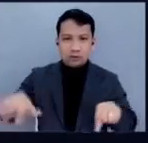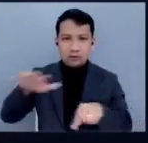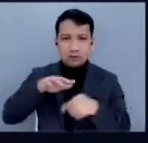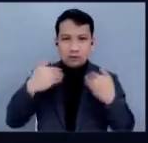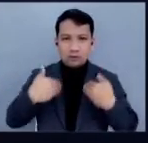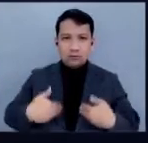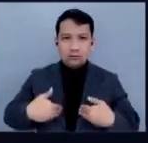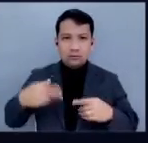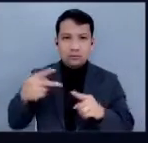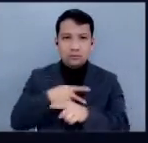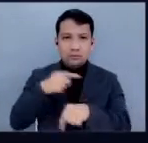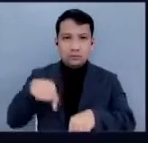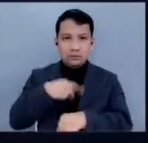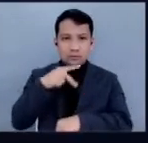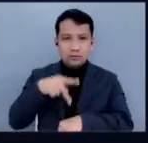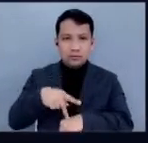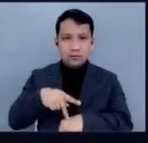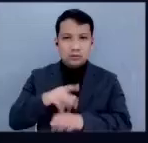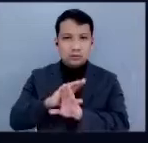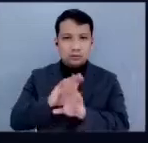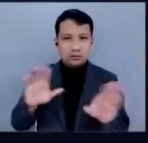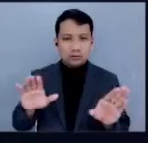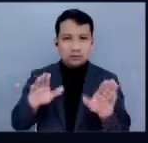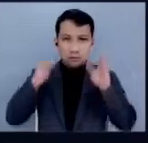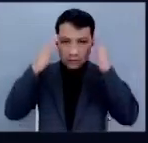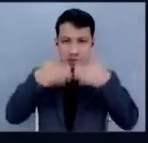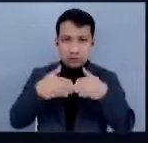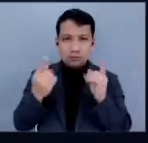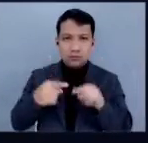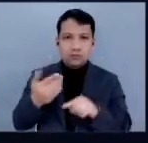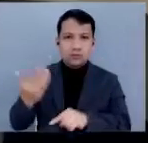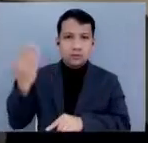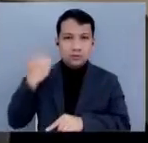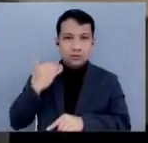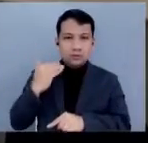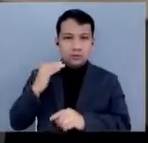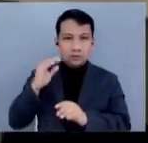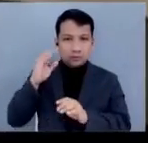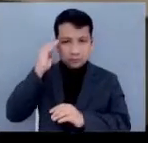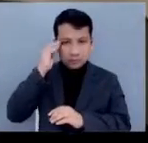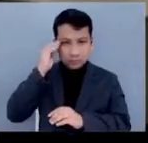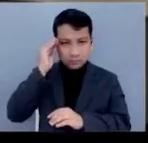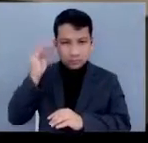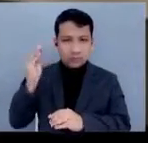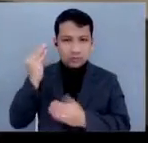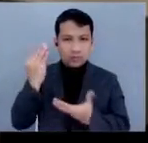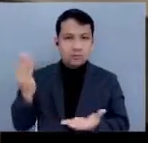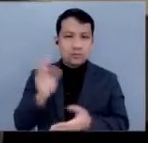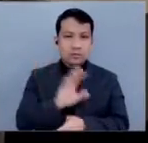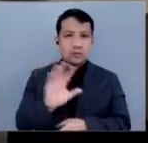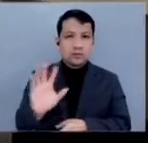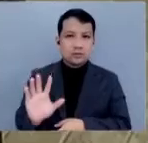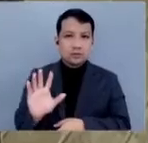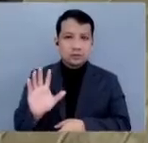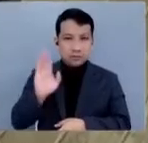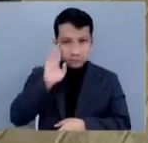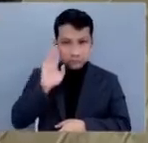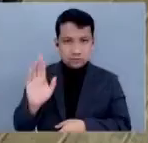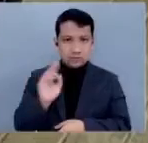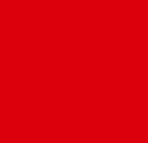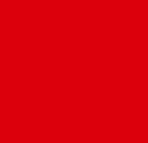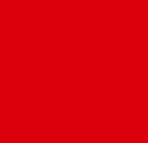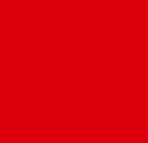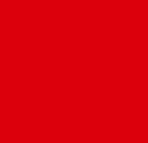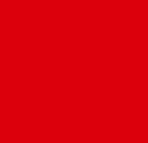violations sa bansa at hindi lang yung mga nangyari noong rehimeng Marcos. Nagbabalita mula sa Frontline, Brian Basa, News